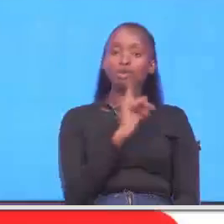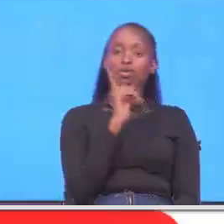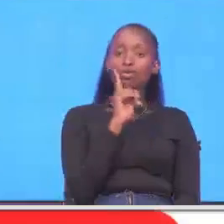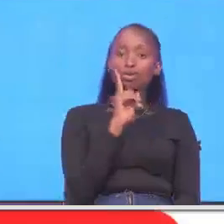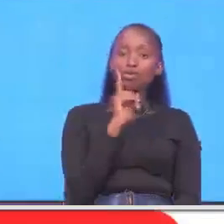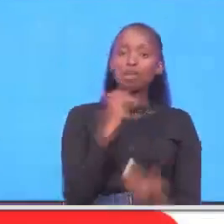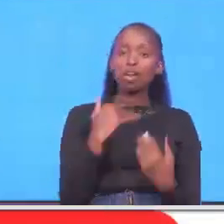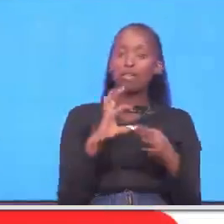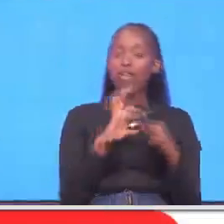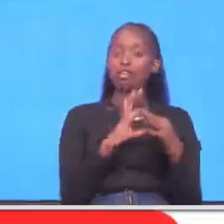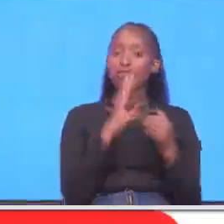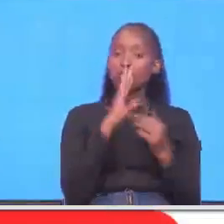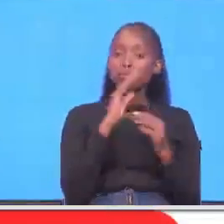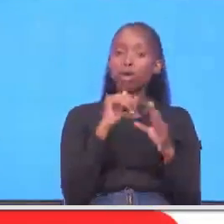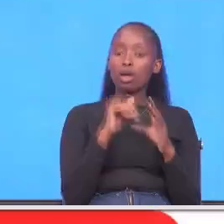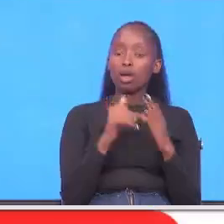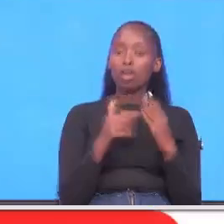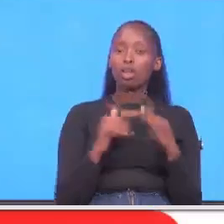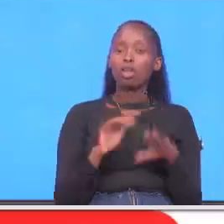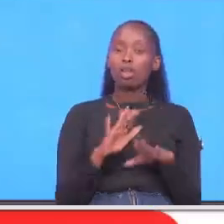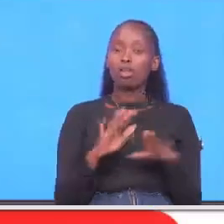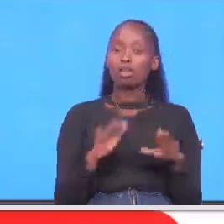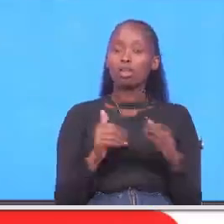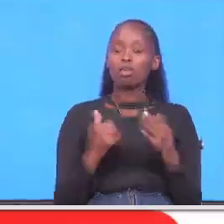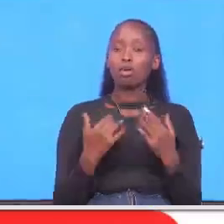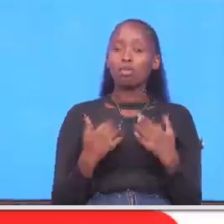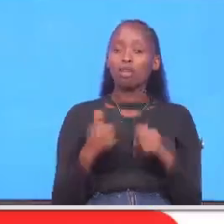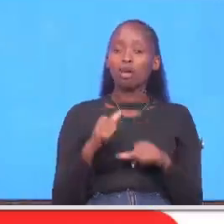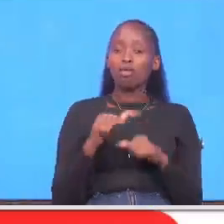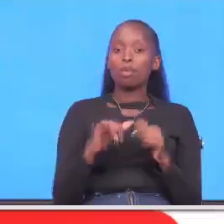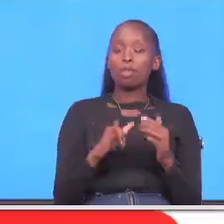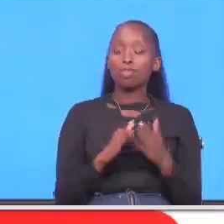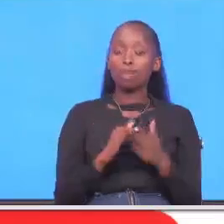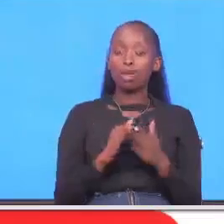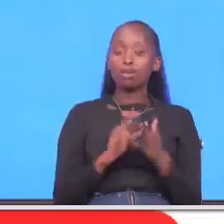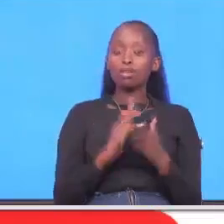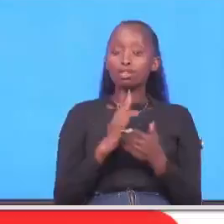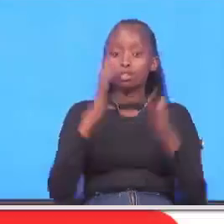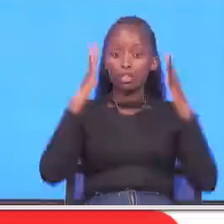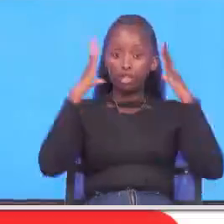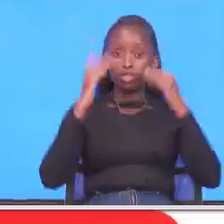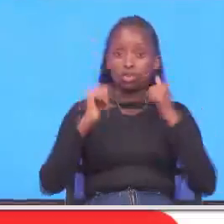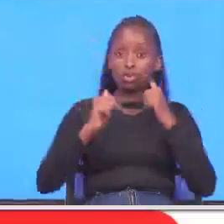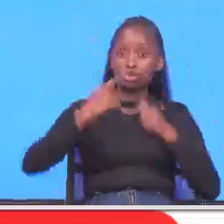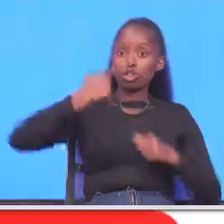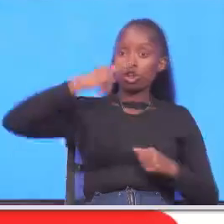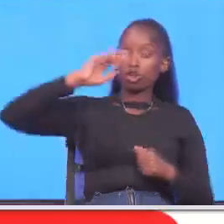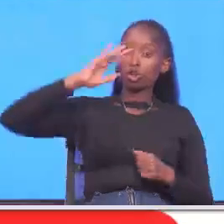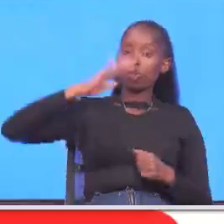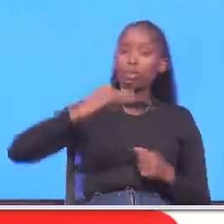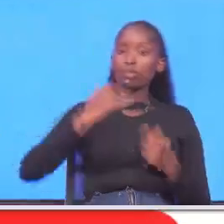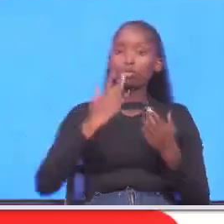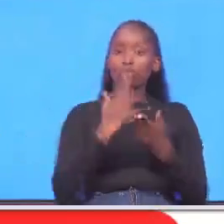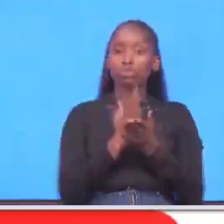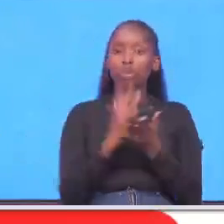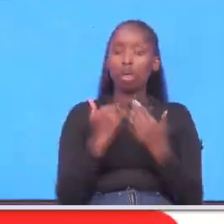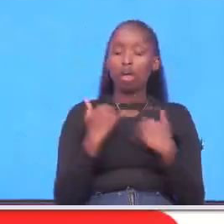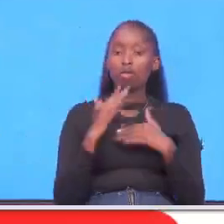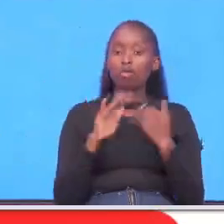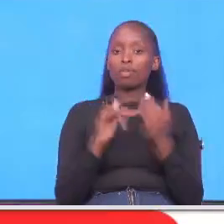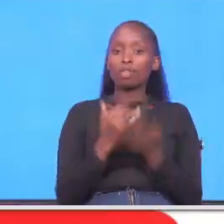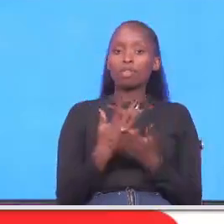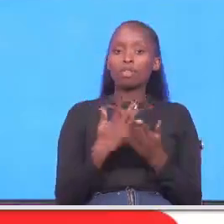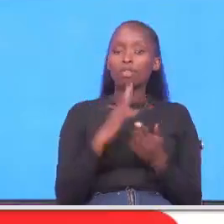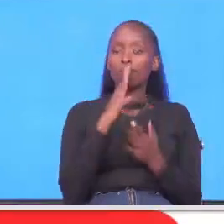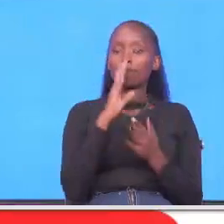njia panda kutokana na msimamo utakaotangazwa. Je, kuidhinisha ripoti hiyo itakuwa ni usaliti kwa wafuasi